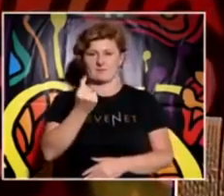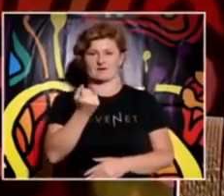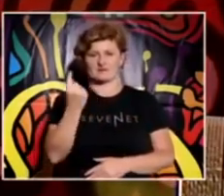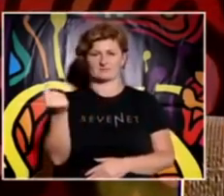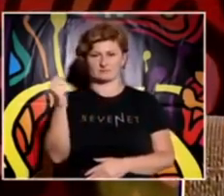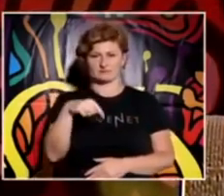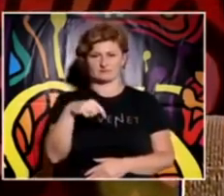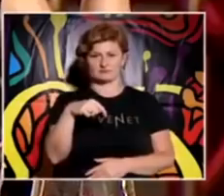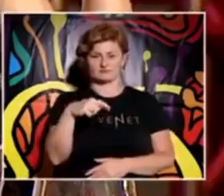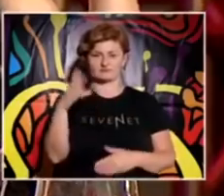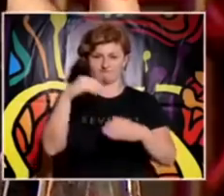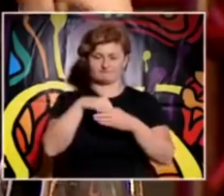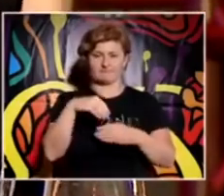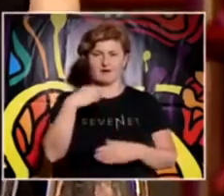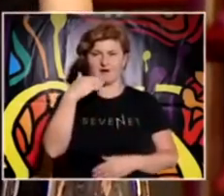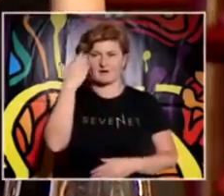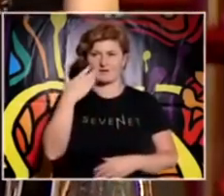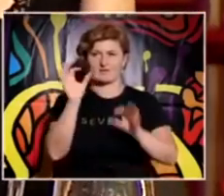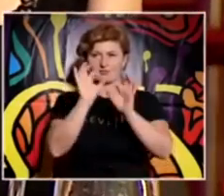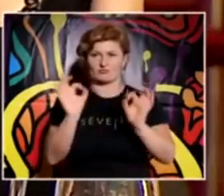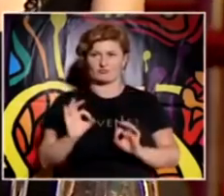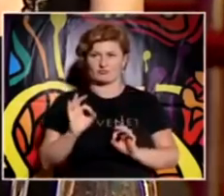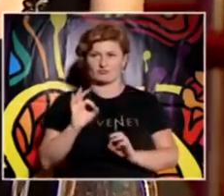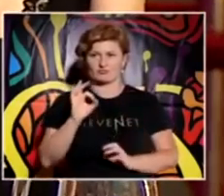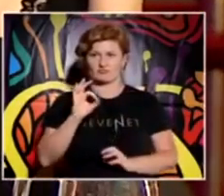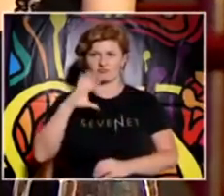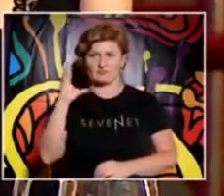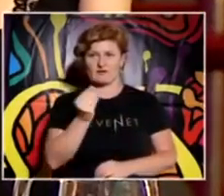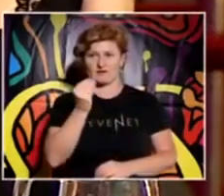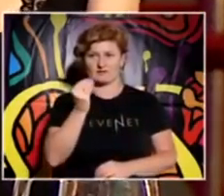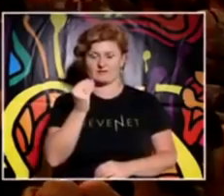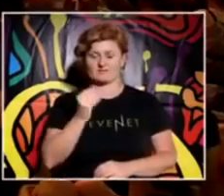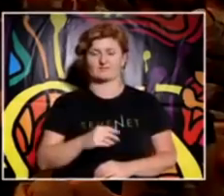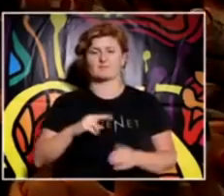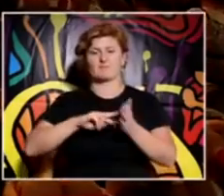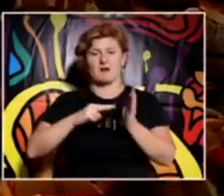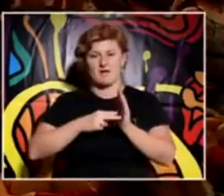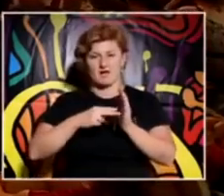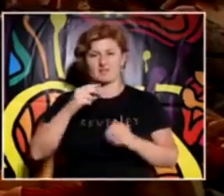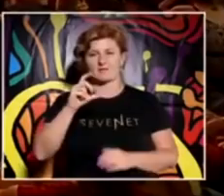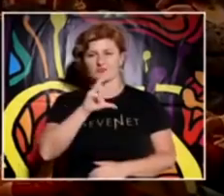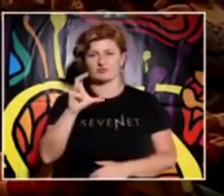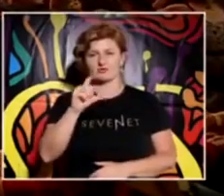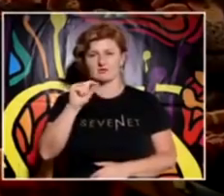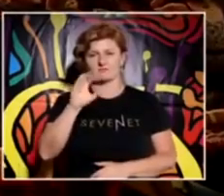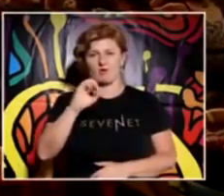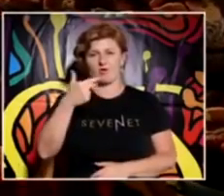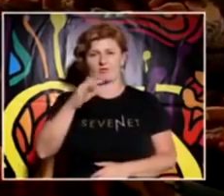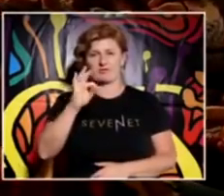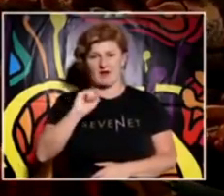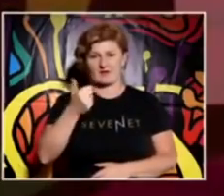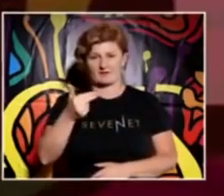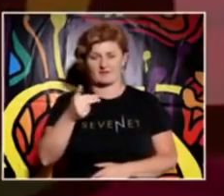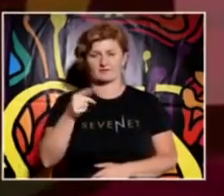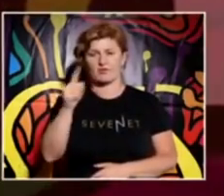na Akademii Sztuk Przepięknych do naszej dyskusji o podróżowaniu plan czy spontan, to też są ludzie, którzy, tylko sobie wolę potwierdzić, tak, też